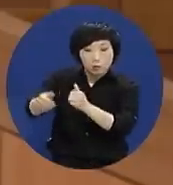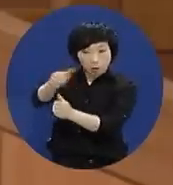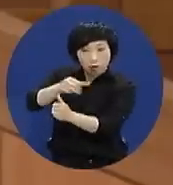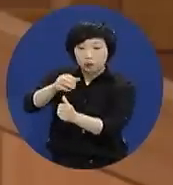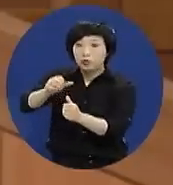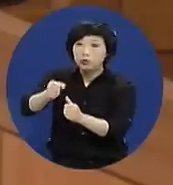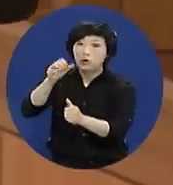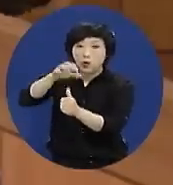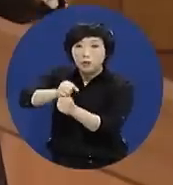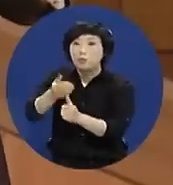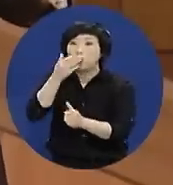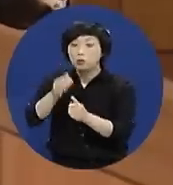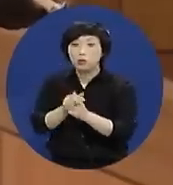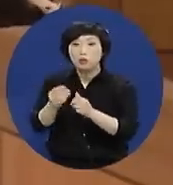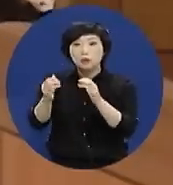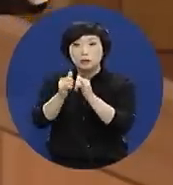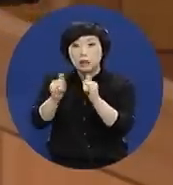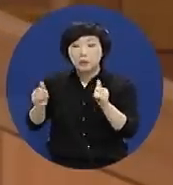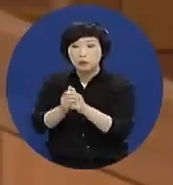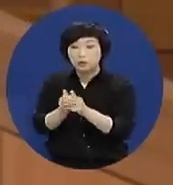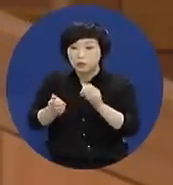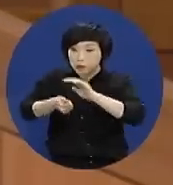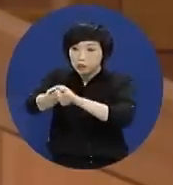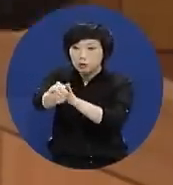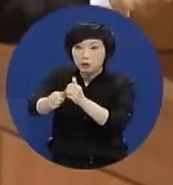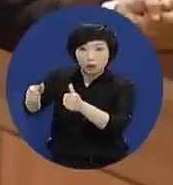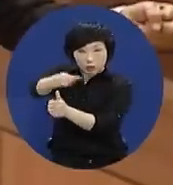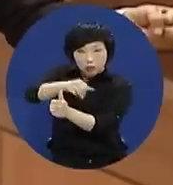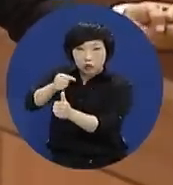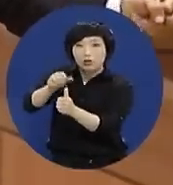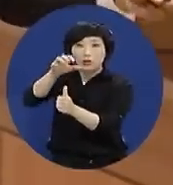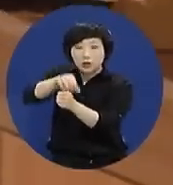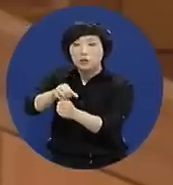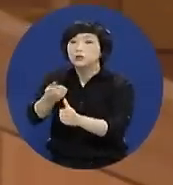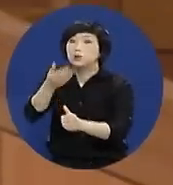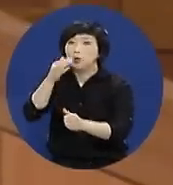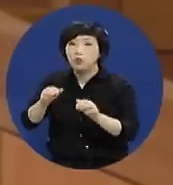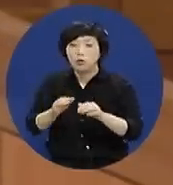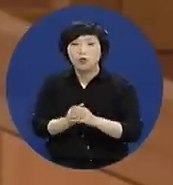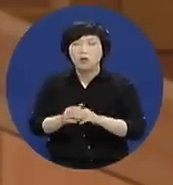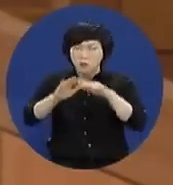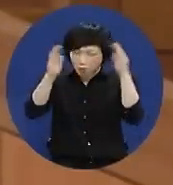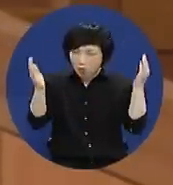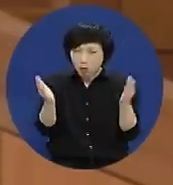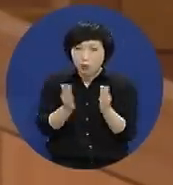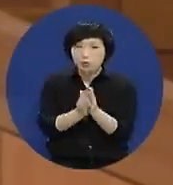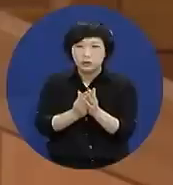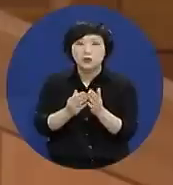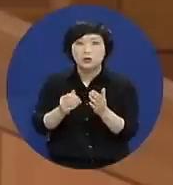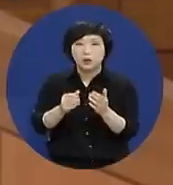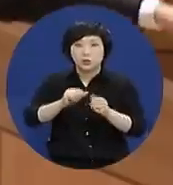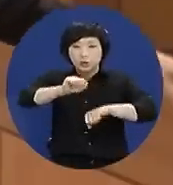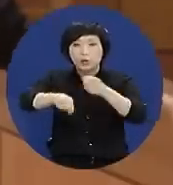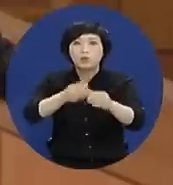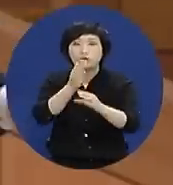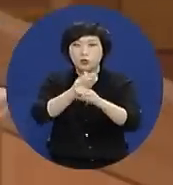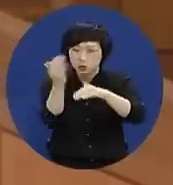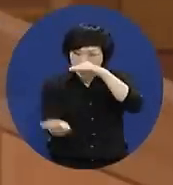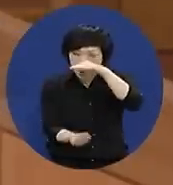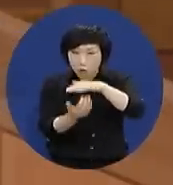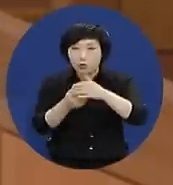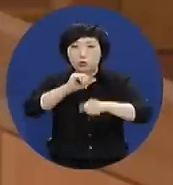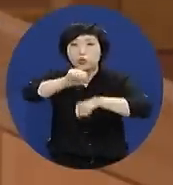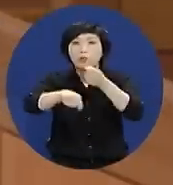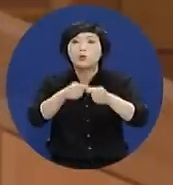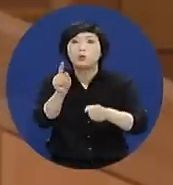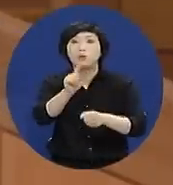人間も見えるものは全部食いつくしてしまいます捕食動物の中の